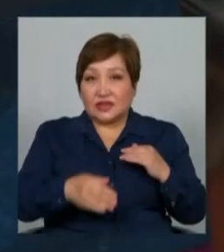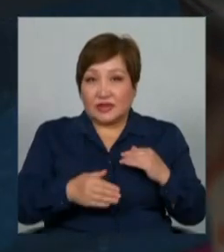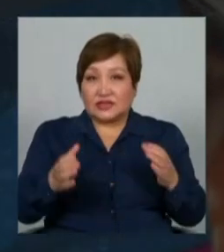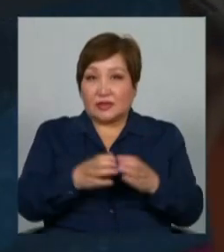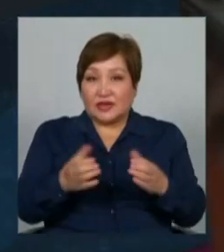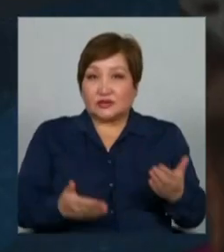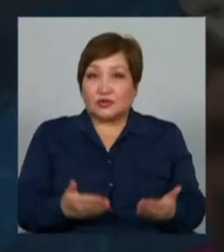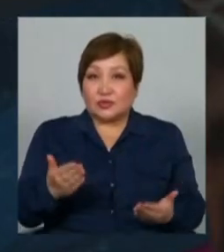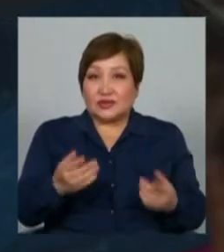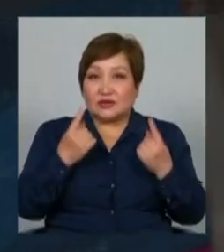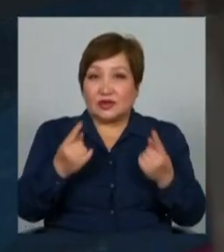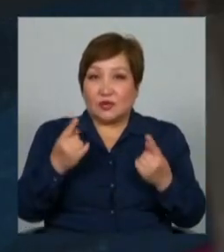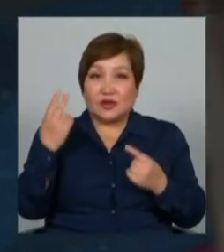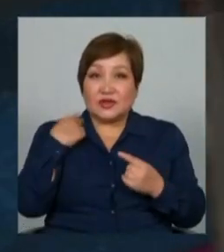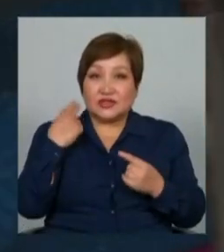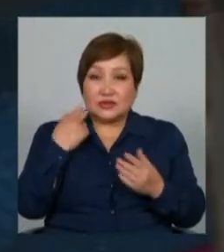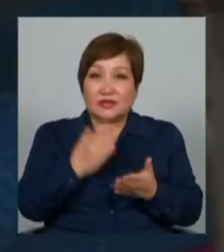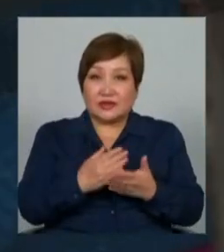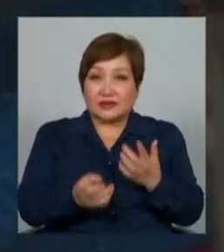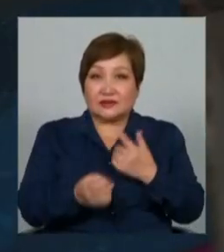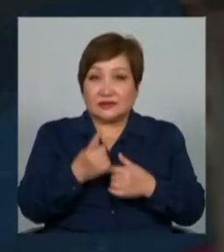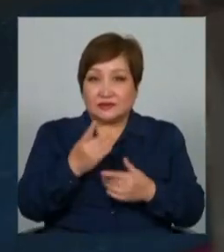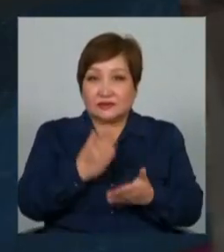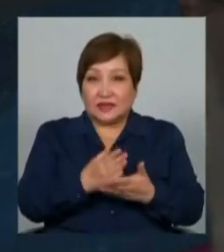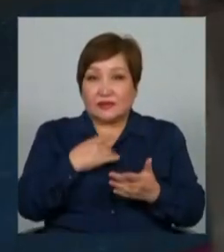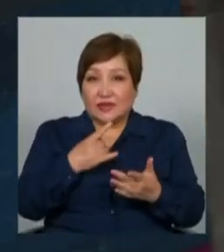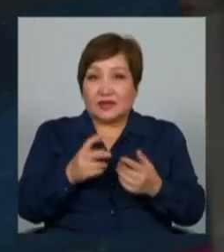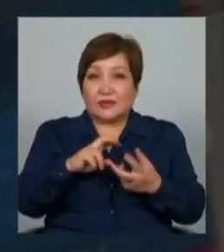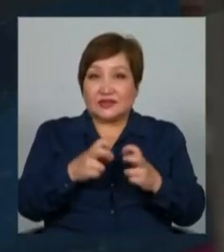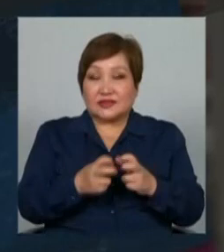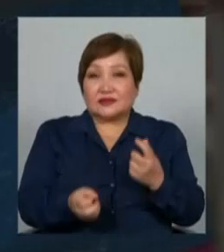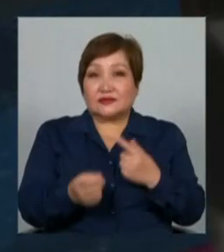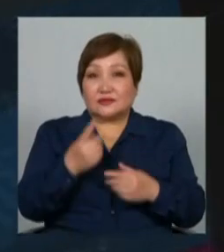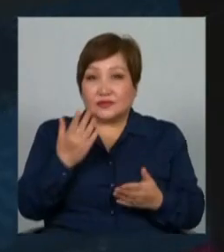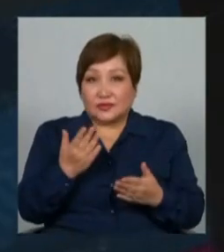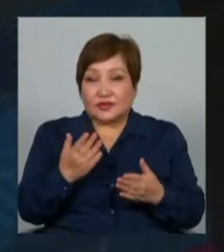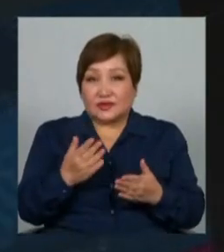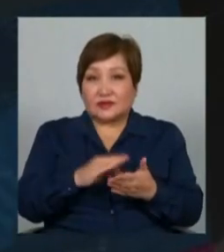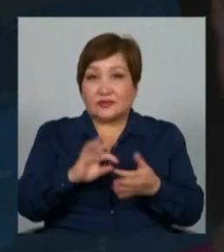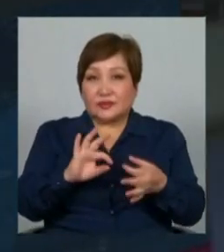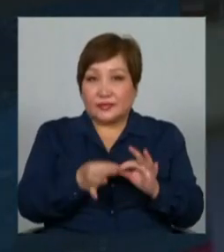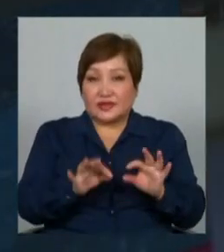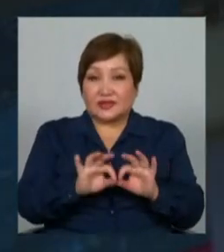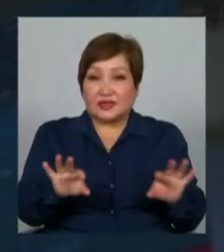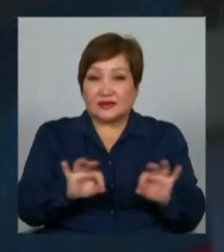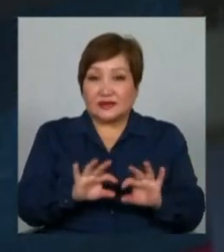қыруар берешегі барын айтады. Мәселе неден туындаған? Қос тарапты тыңдап келген әріптесім Ұлағат Арғын тарқатады.